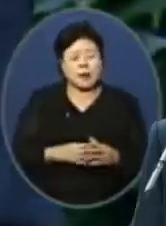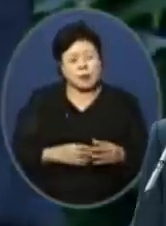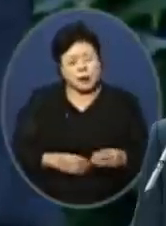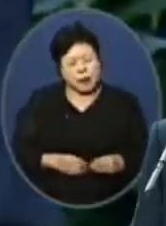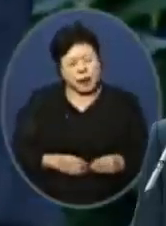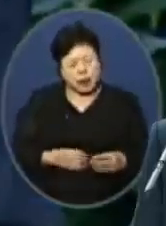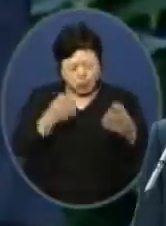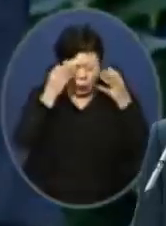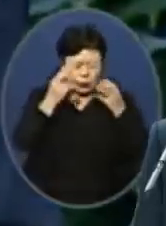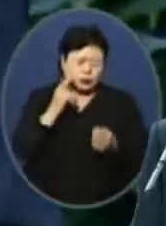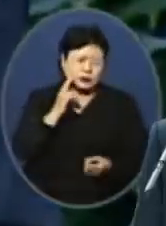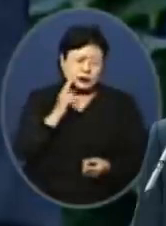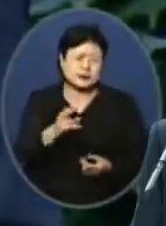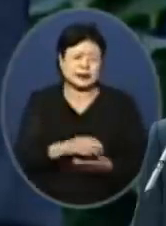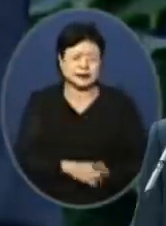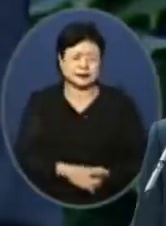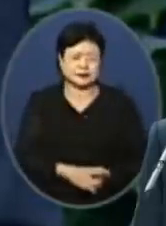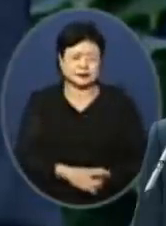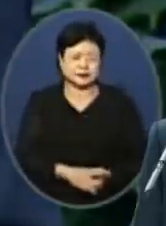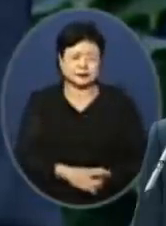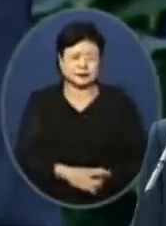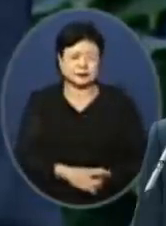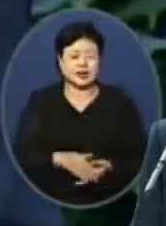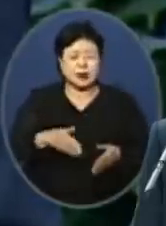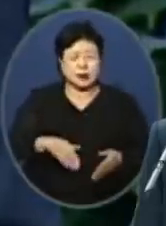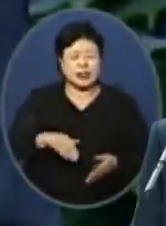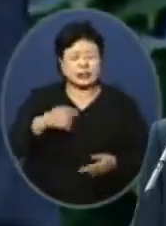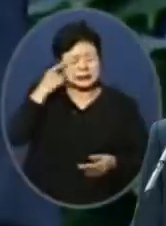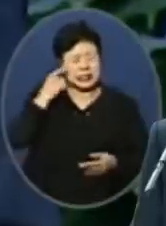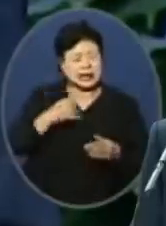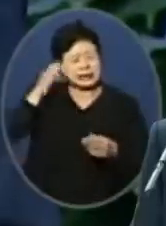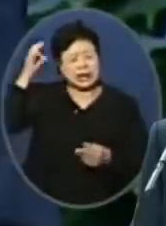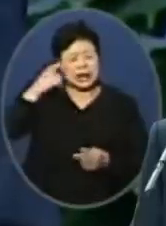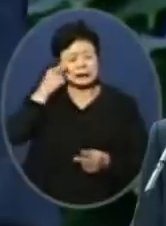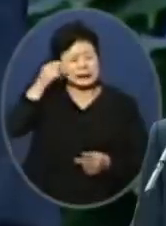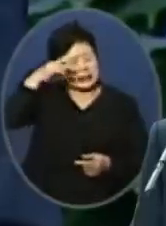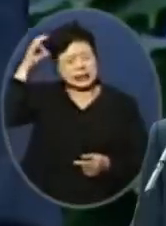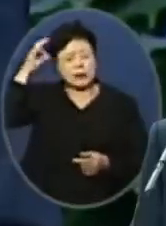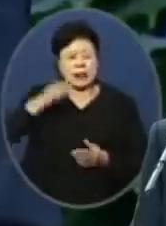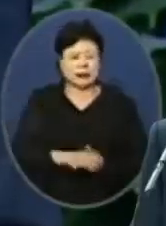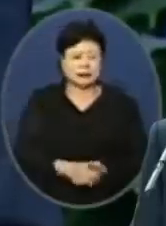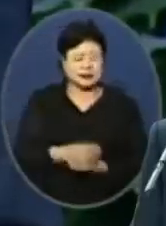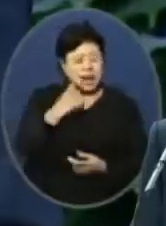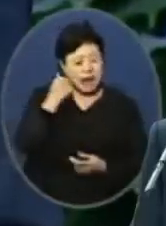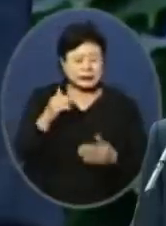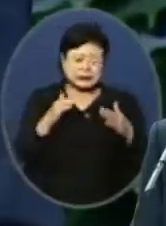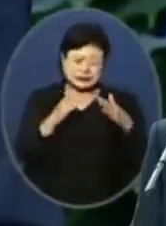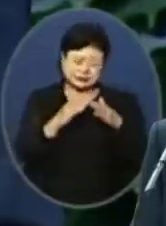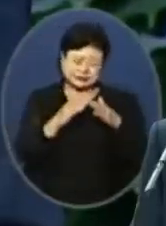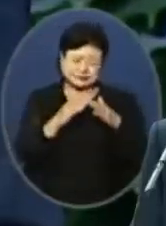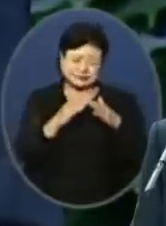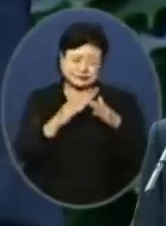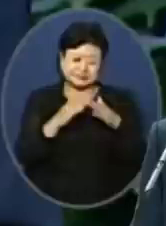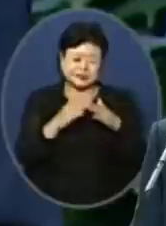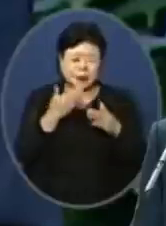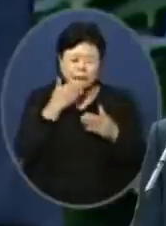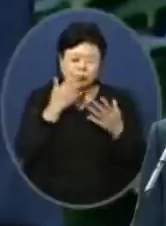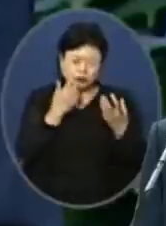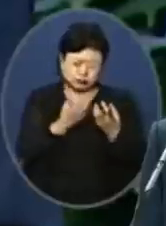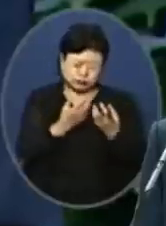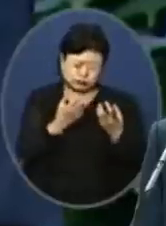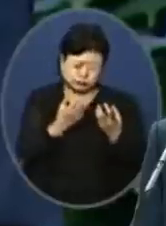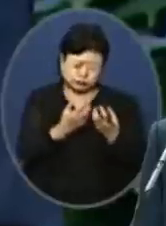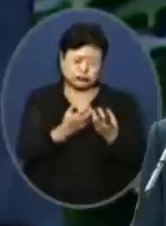고프고 고통스럽습니다. 고향 생각이 나고 아버지 생각이 났습니다. 우리 아버지 집에는 양식이